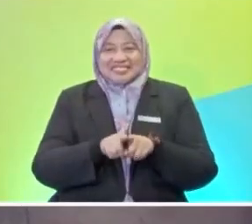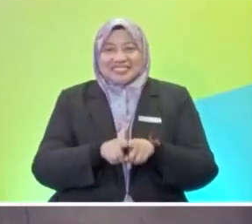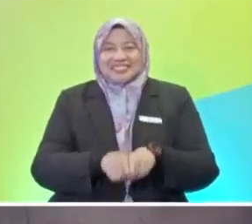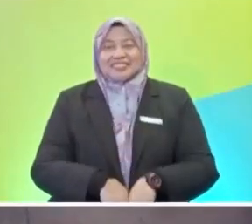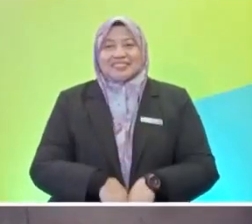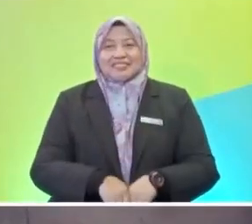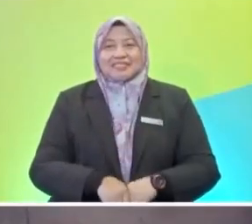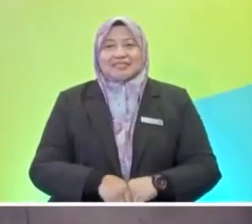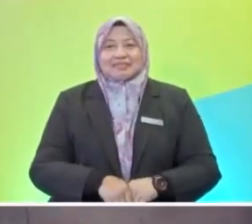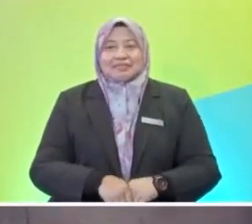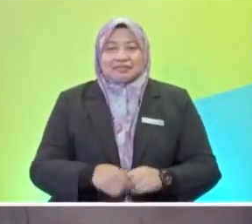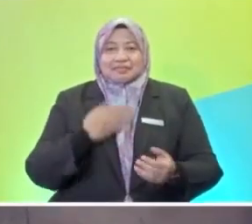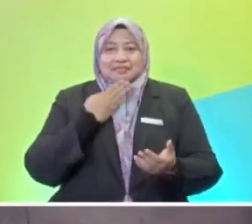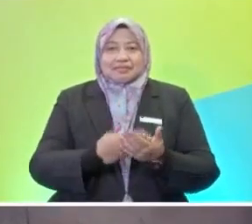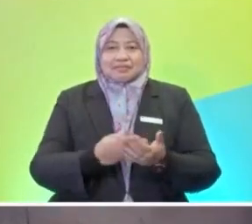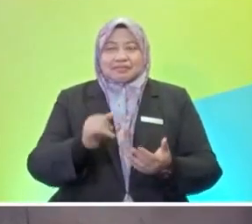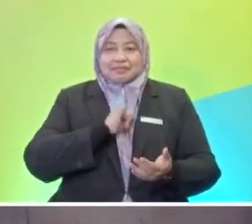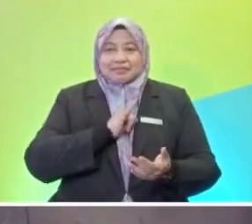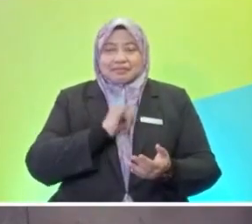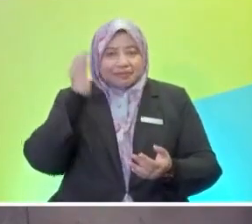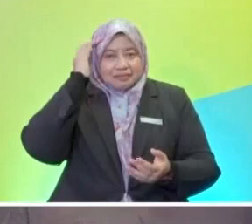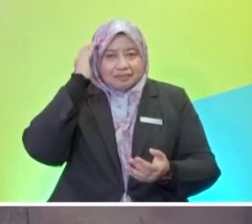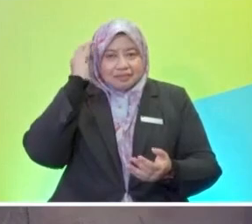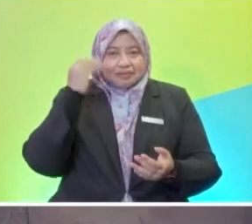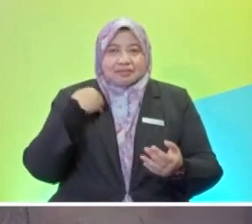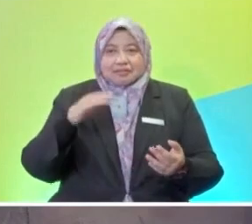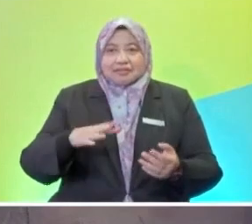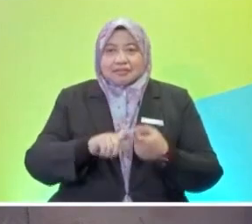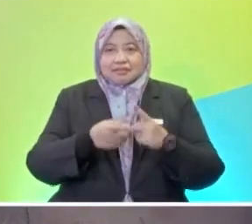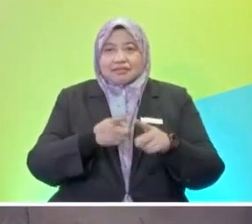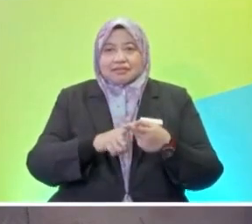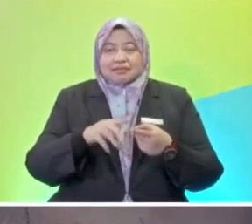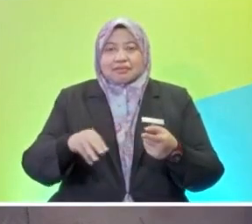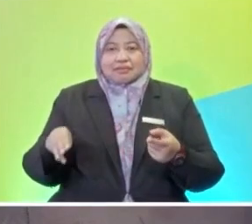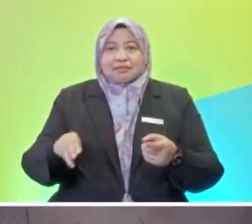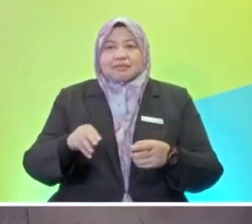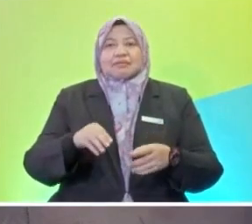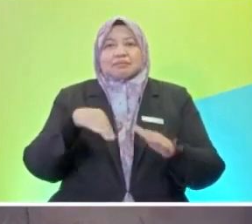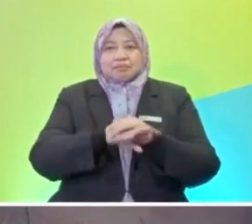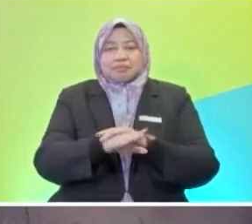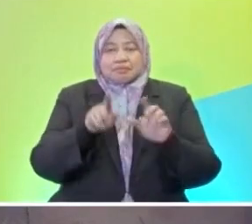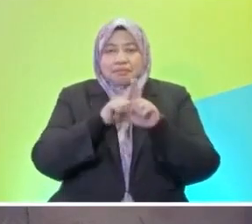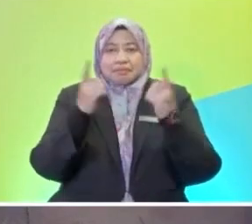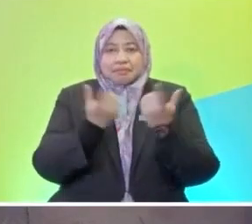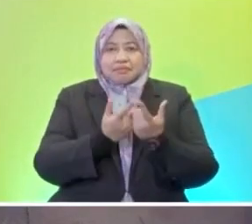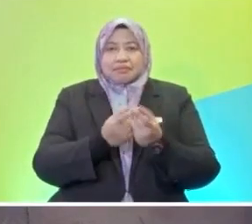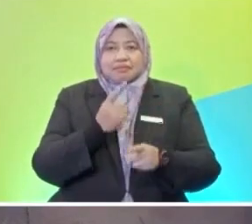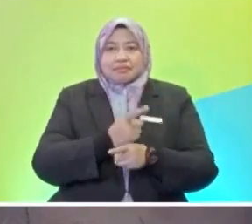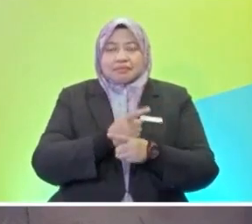kamu dengan kami saya tahu ada kawan-kawan baru saya dalam Thalia yang akan masuk kelas